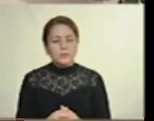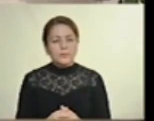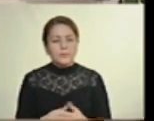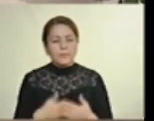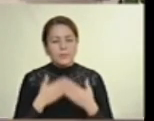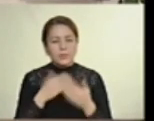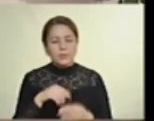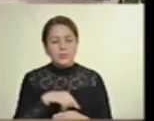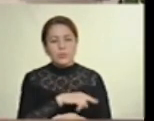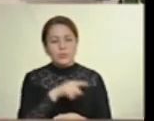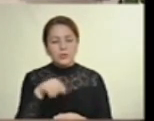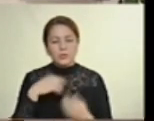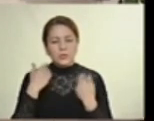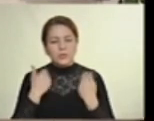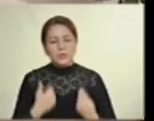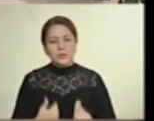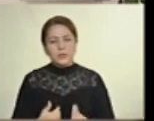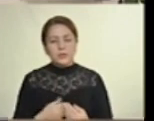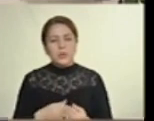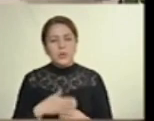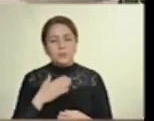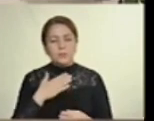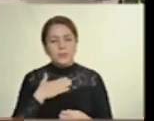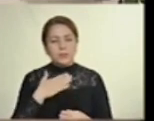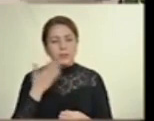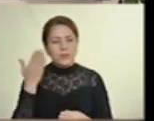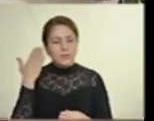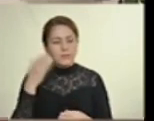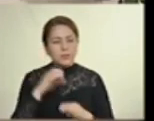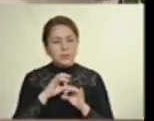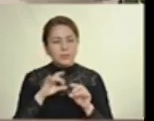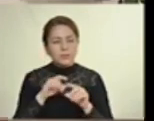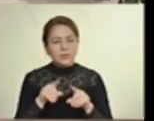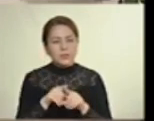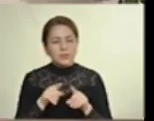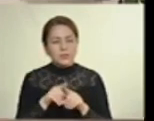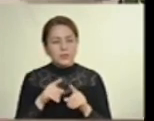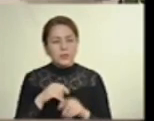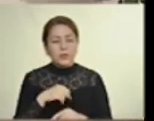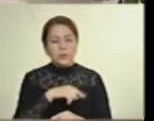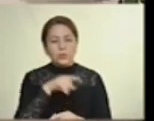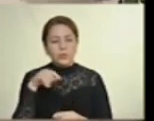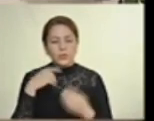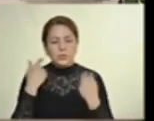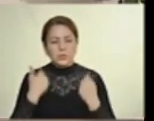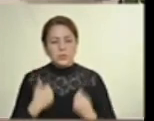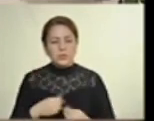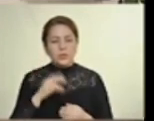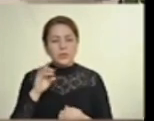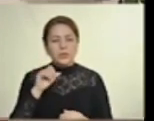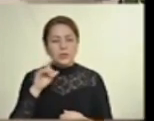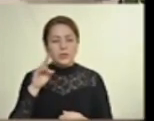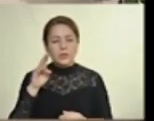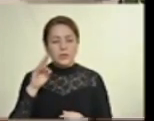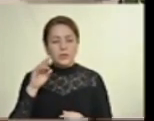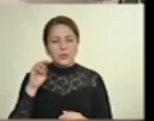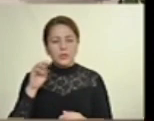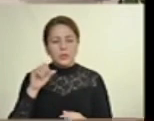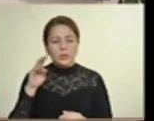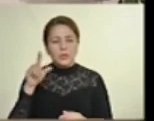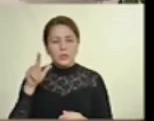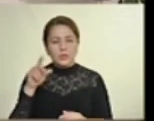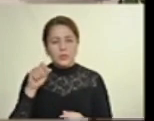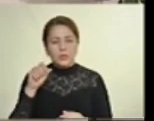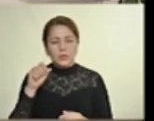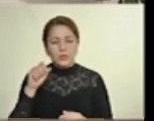Mana ularning tanasi. Biz yuqorida ta'rif berganda ularning tanasini tangachalar bilan qoplangan deb aytdik, to'g'rimi?